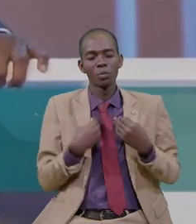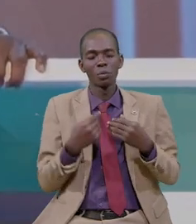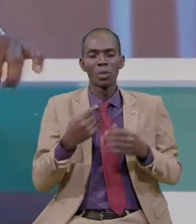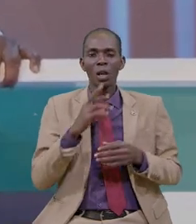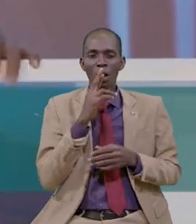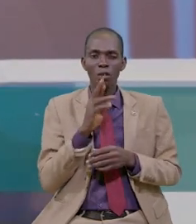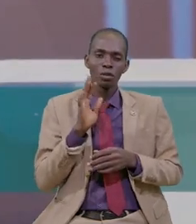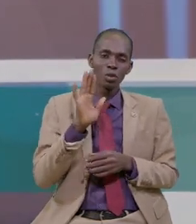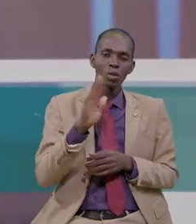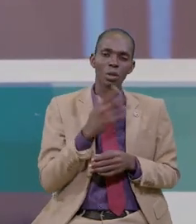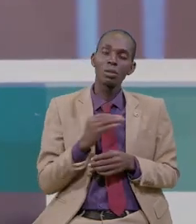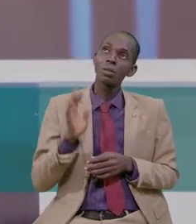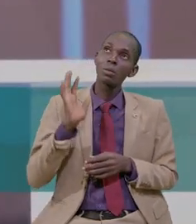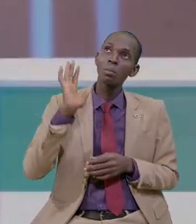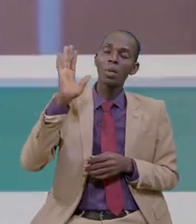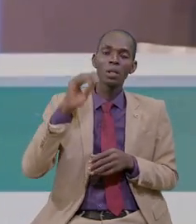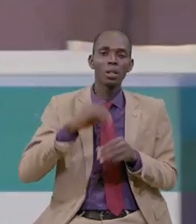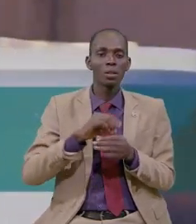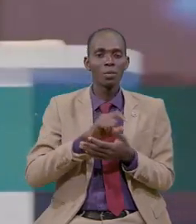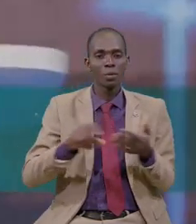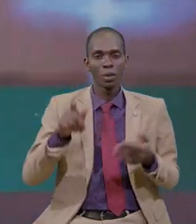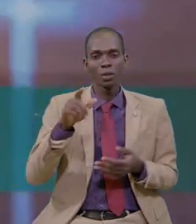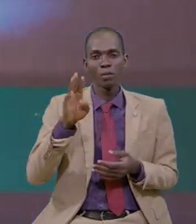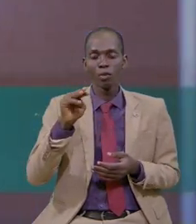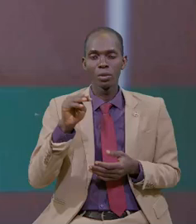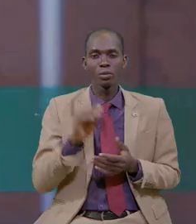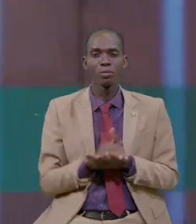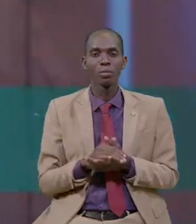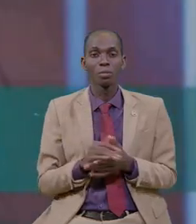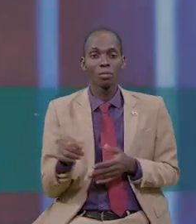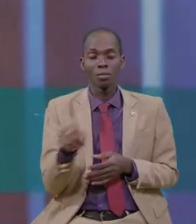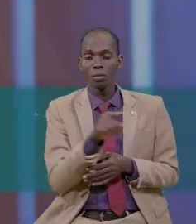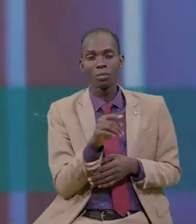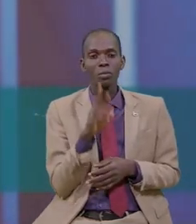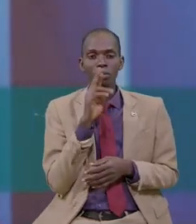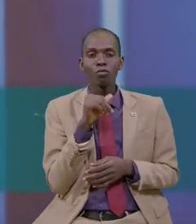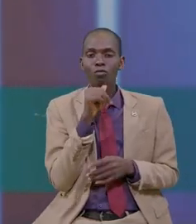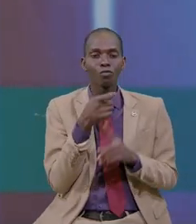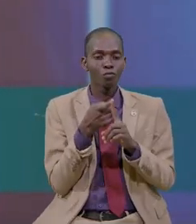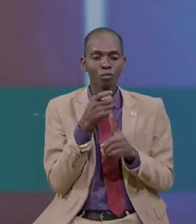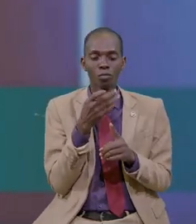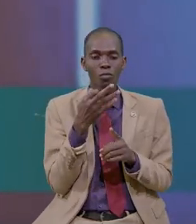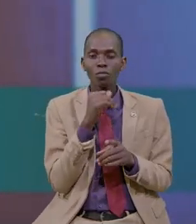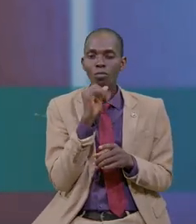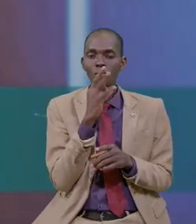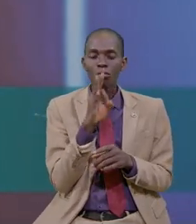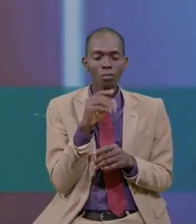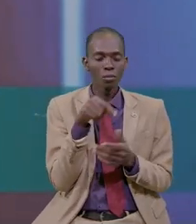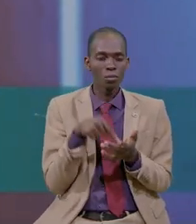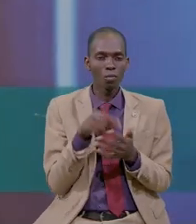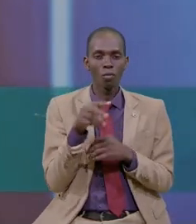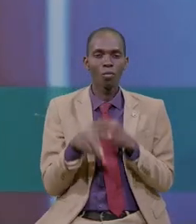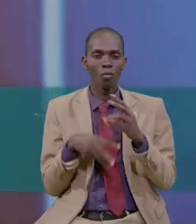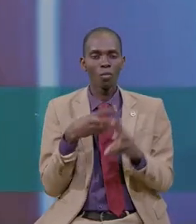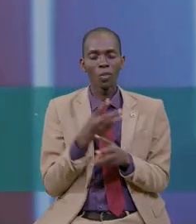moi. Et maintenant, avant d'aller au verset 21 et dans le verset 14, il dit, ils ne sont pas du monde comme moi, je ne suis pas